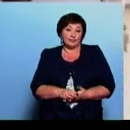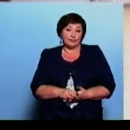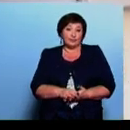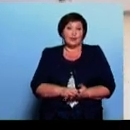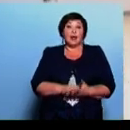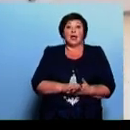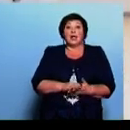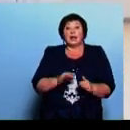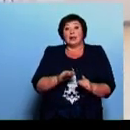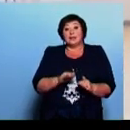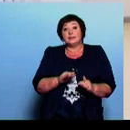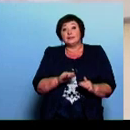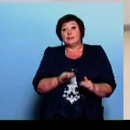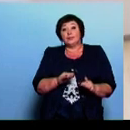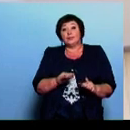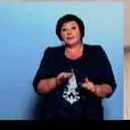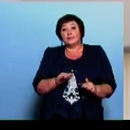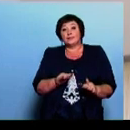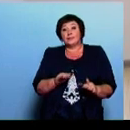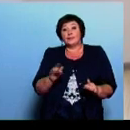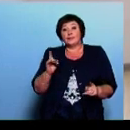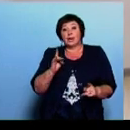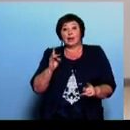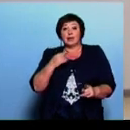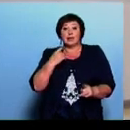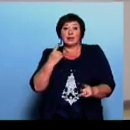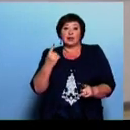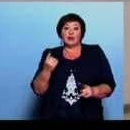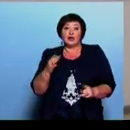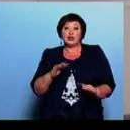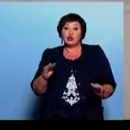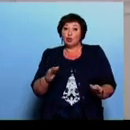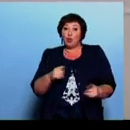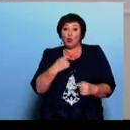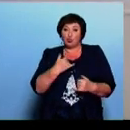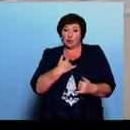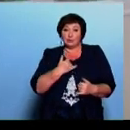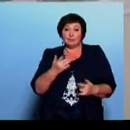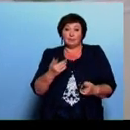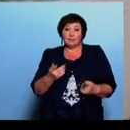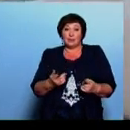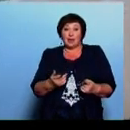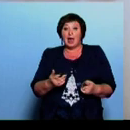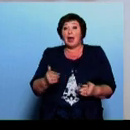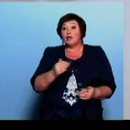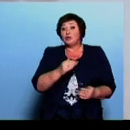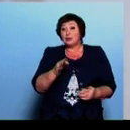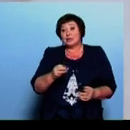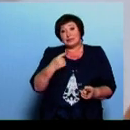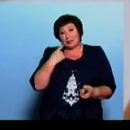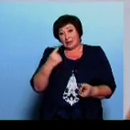Здесь мы будем делать процедуры, также прививки детям, взрослым. То есть все население будет